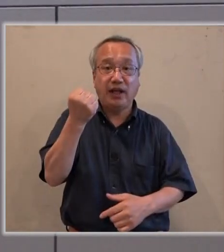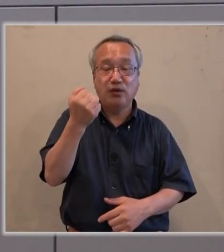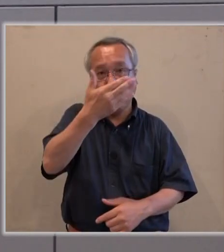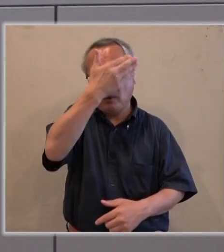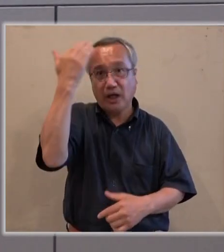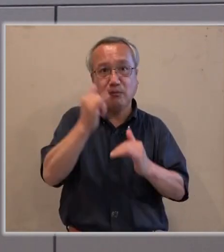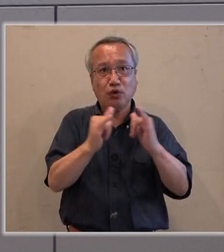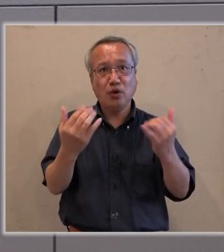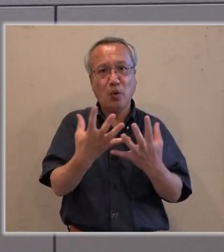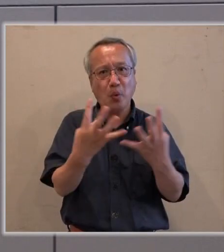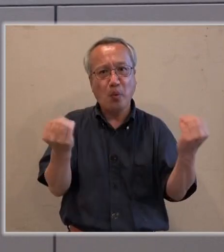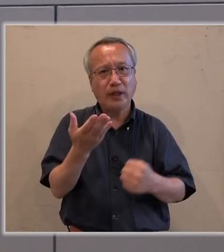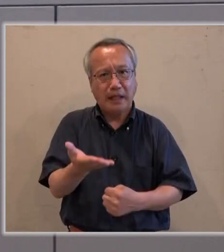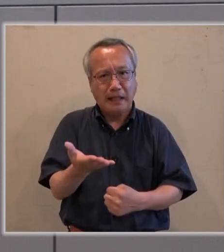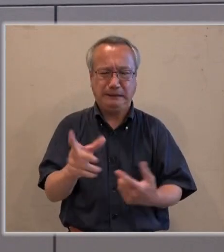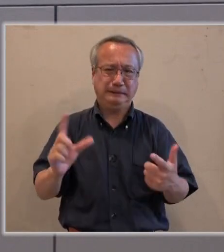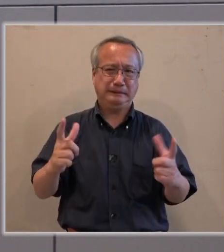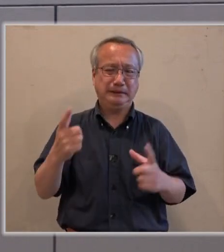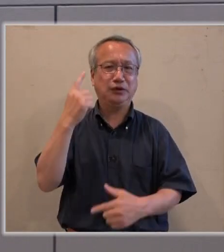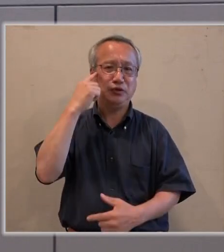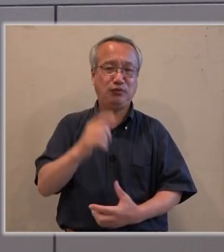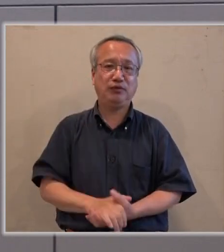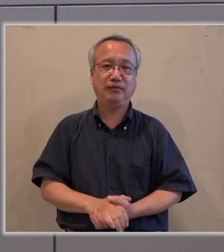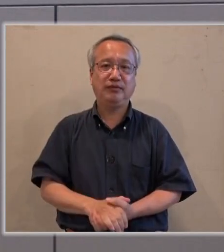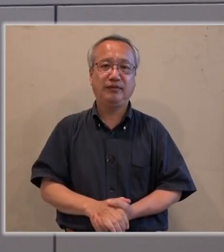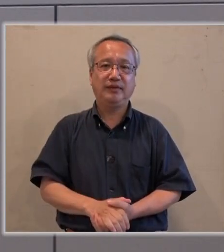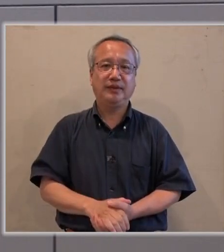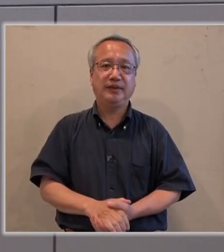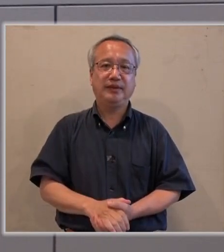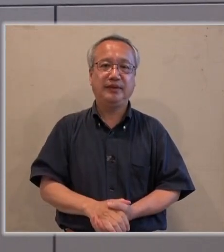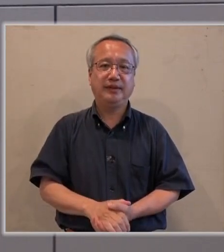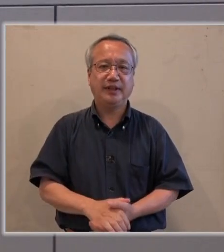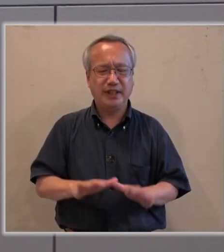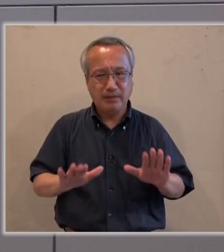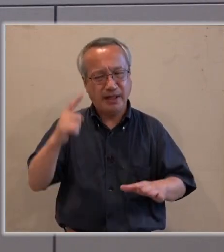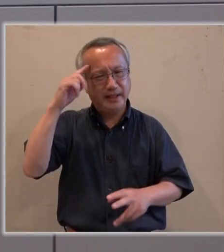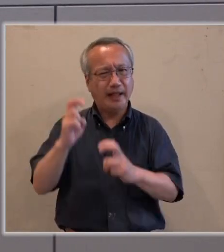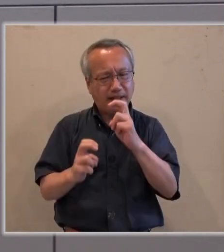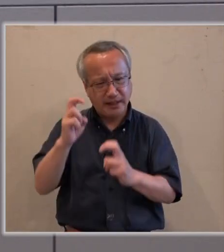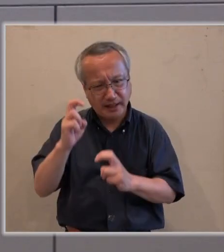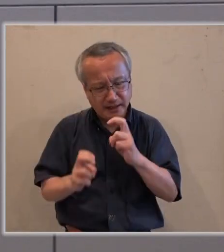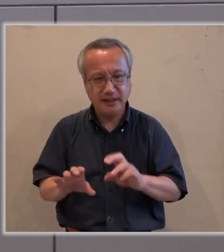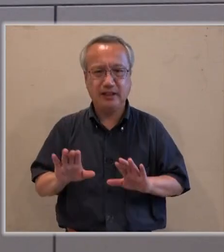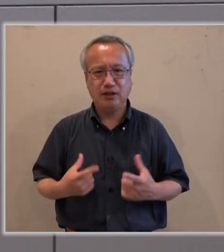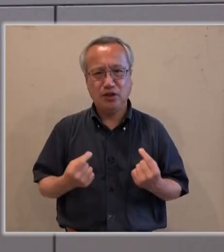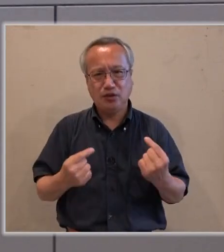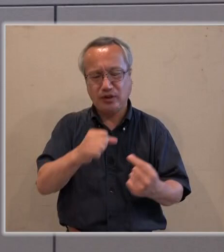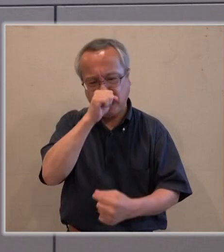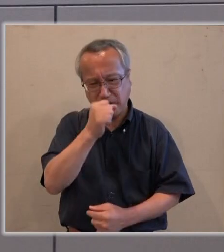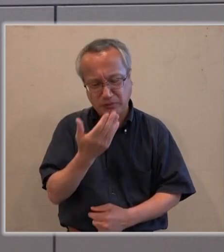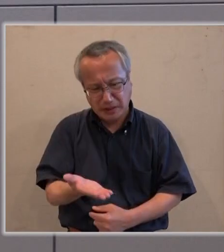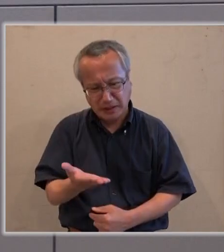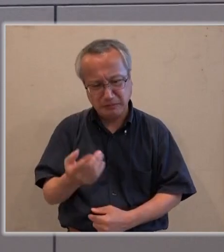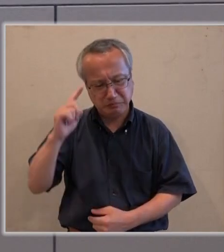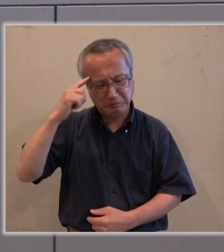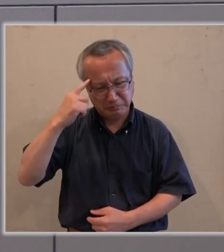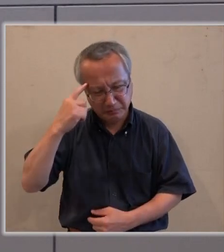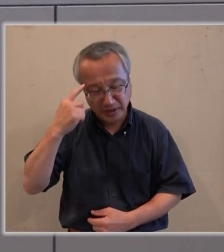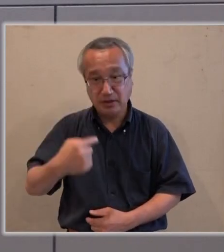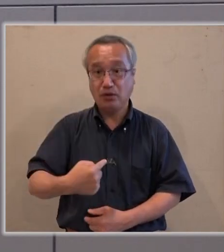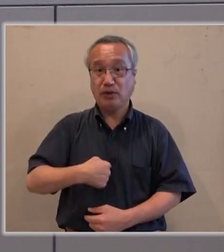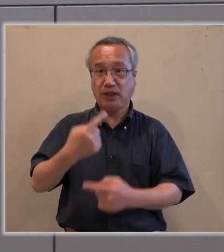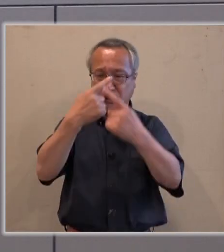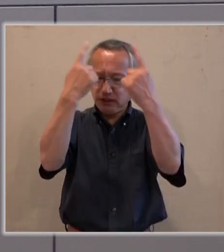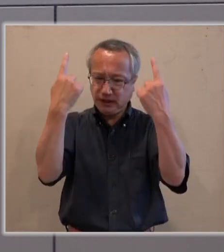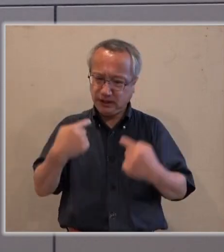言われたら違うと思うんです。みんな悩んだり、本当に今のこの現状でいいのかなっていうふうに考えたり、私自身